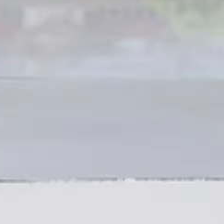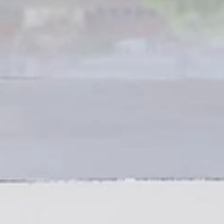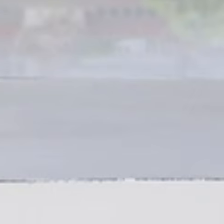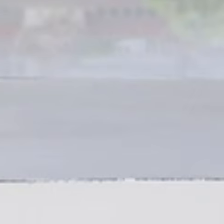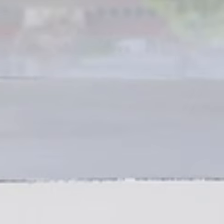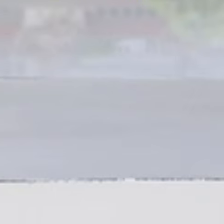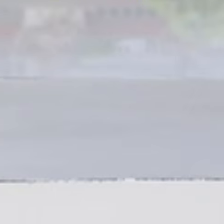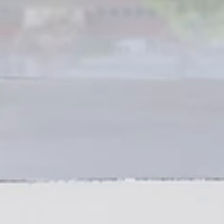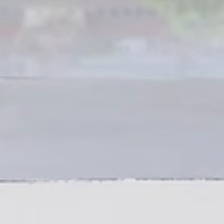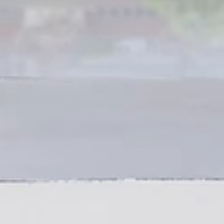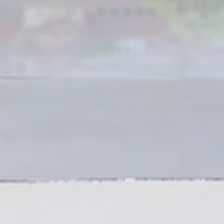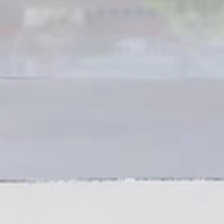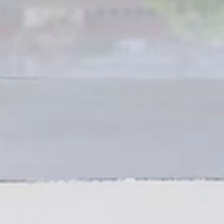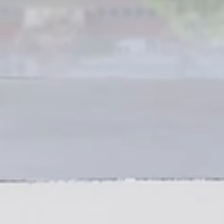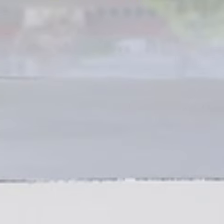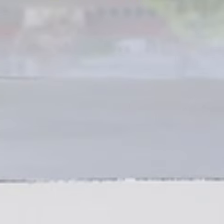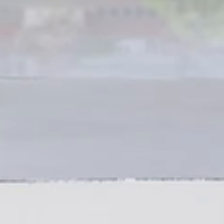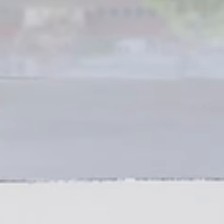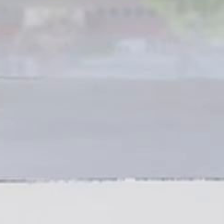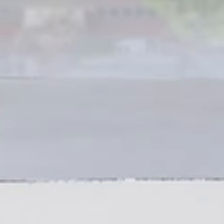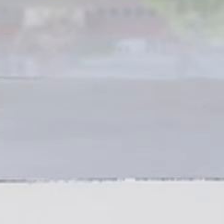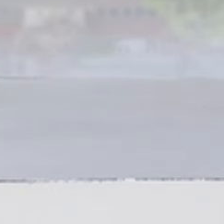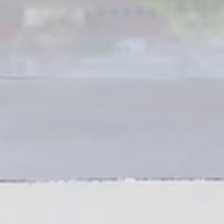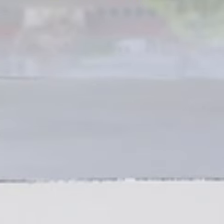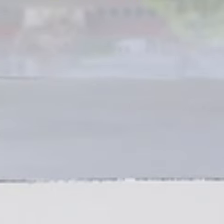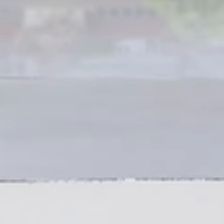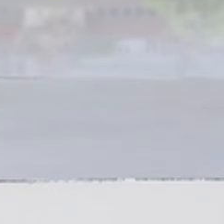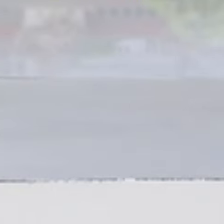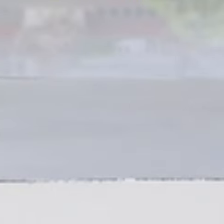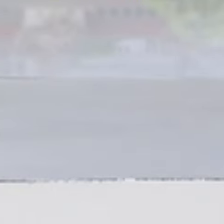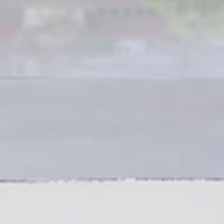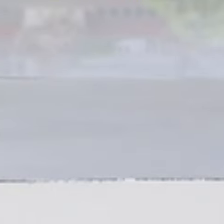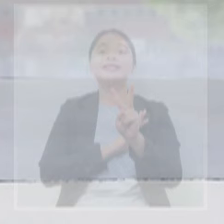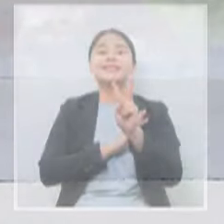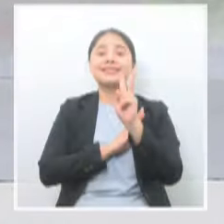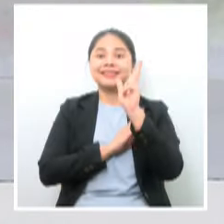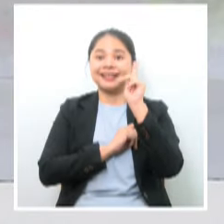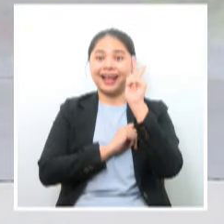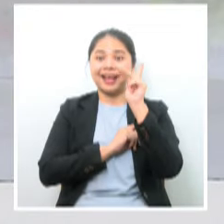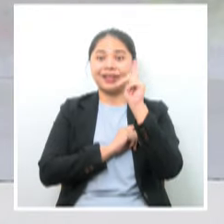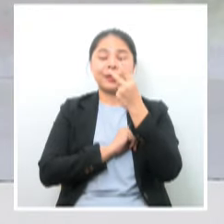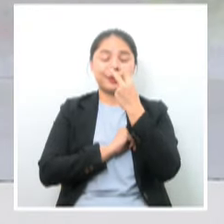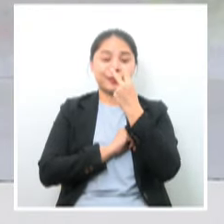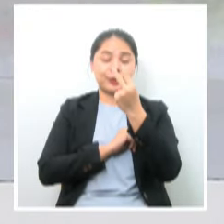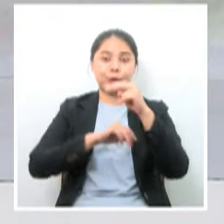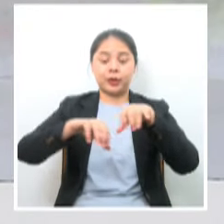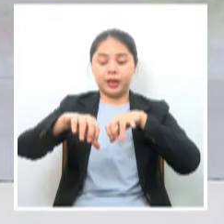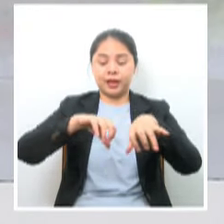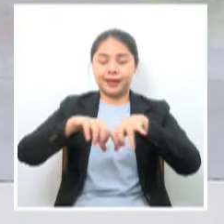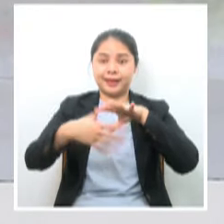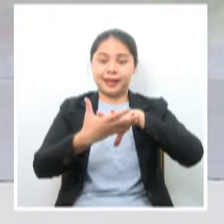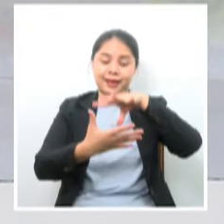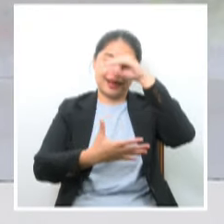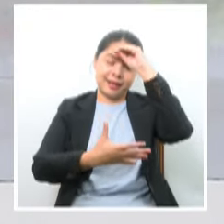สวัสดีค่ะท่านผู้ชมรายการพฤหัสเช้าข่าวสพฐค่ะในวันนี้นะคะเราจะพาทุกท่านไปรับชมการจัดการเรียนการสอนของโรง